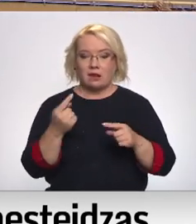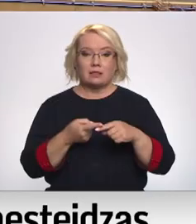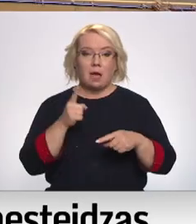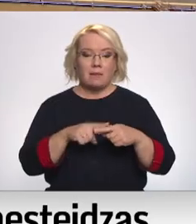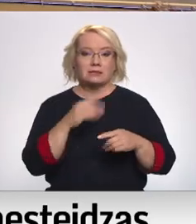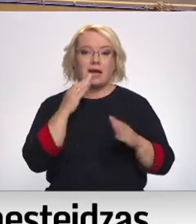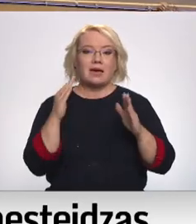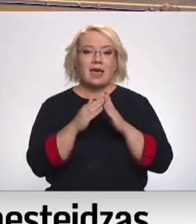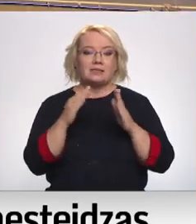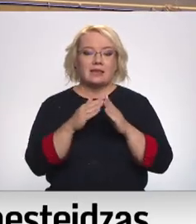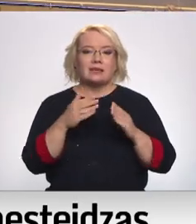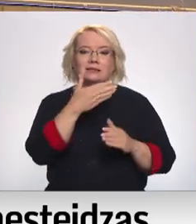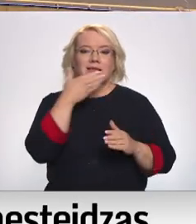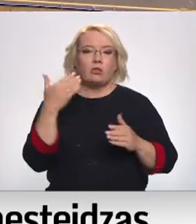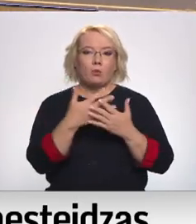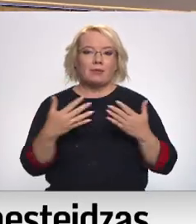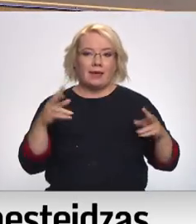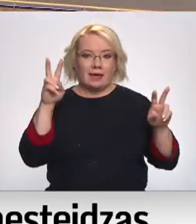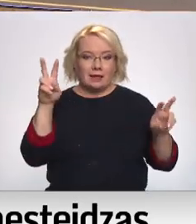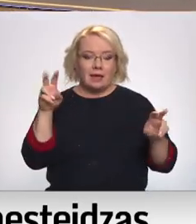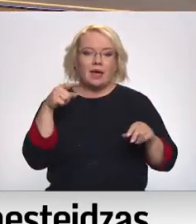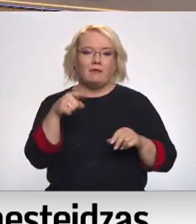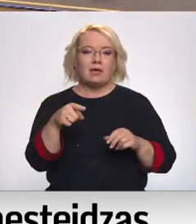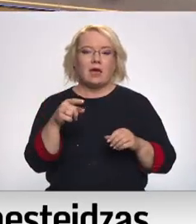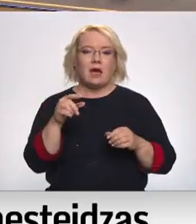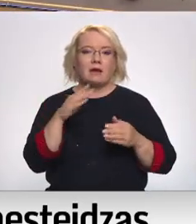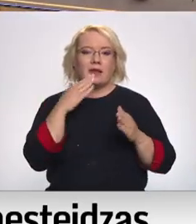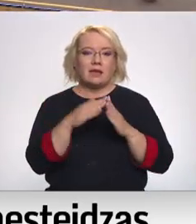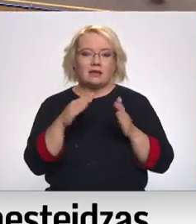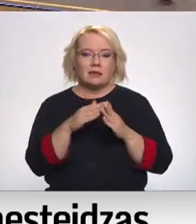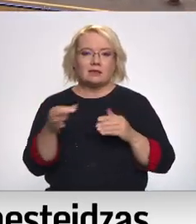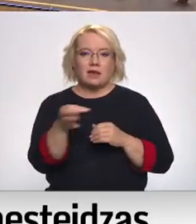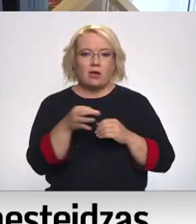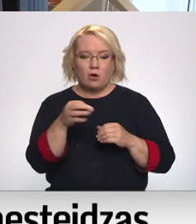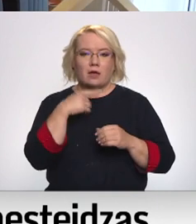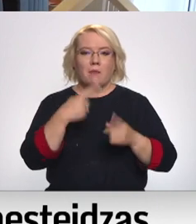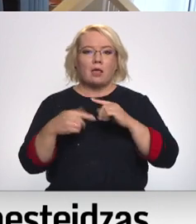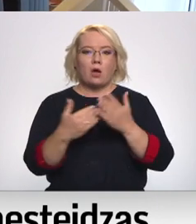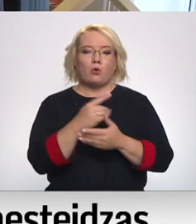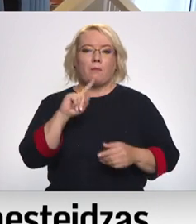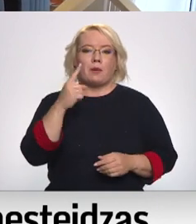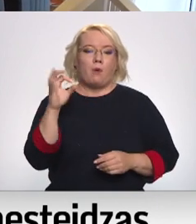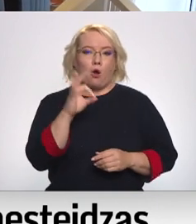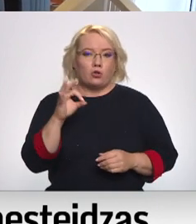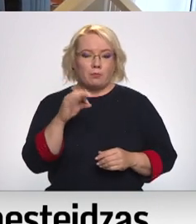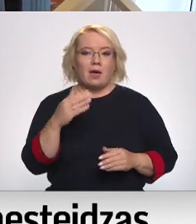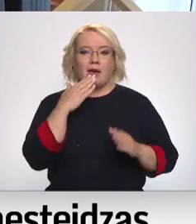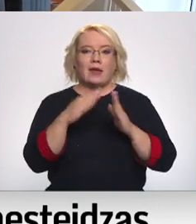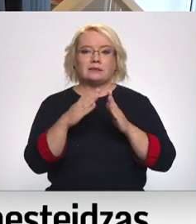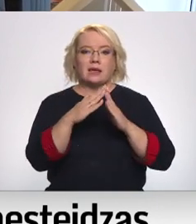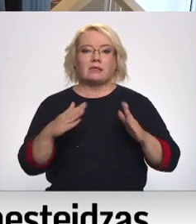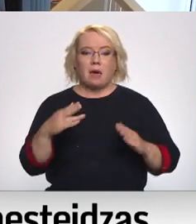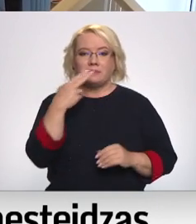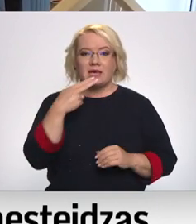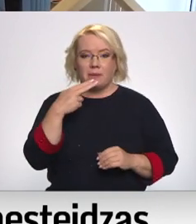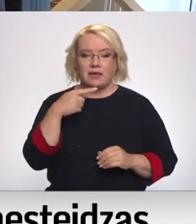Rēzeknes siltumtīkli siltumpadevi centra mikrorajonam plāno atjaunot no 1. Oktobra. Rēzeknes namsaimniekā skaidro, ka